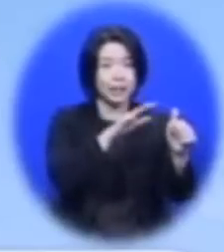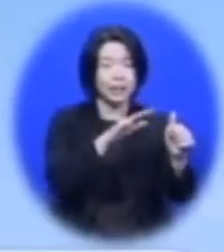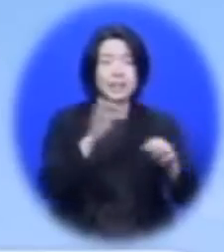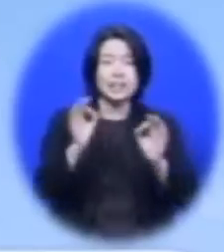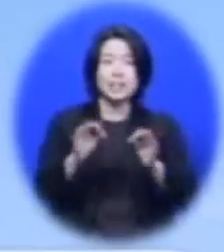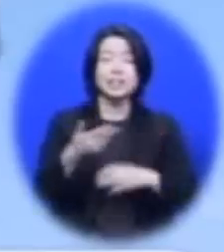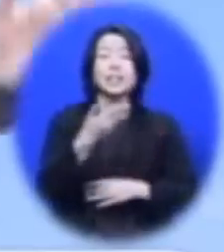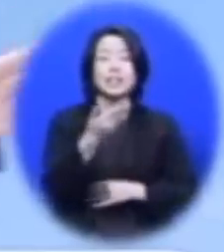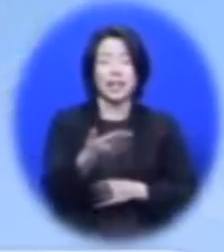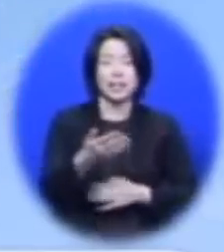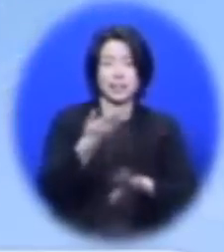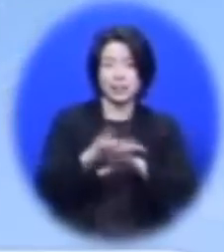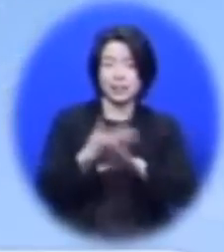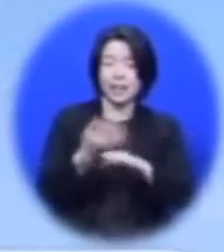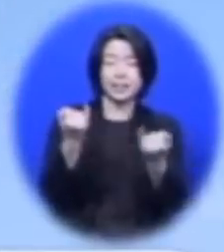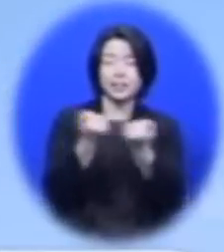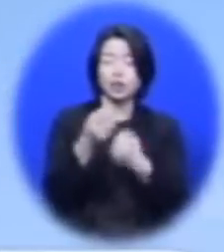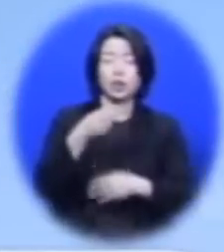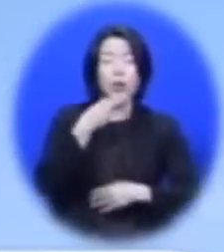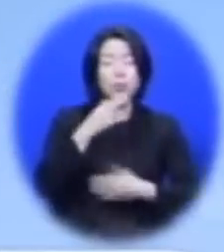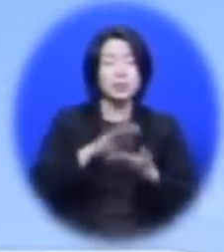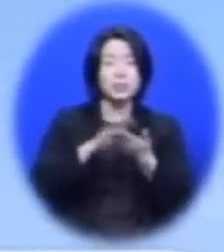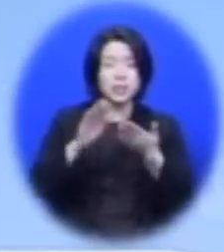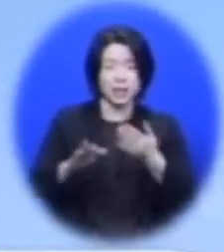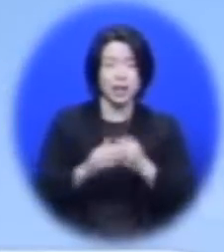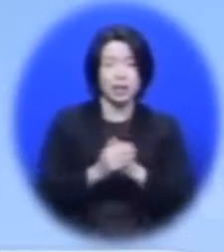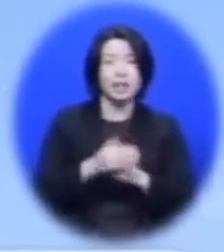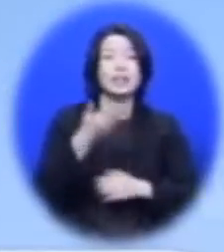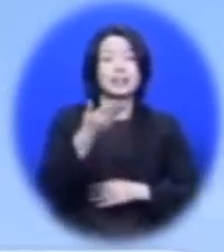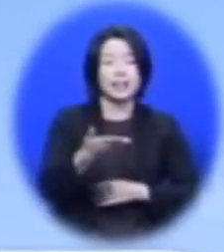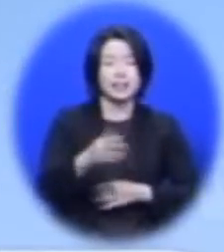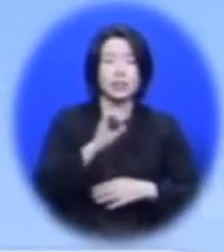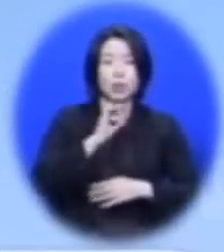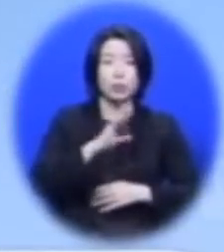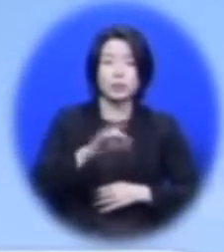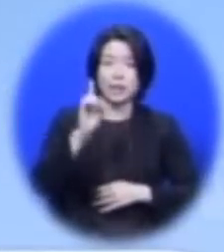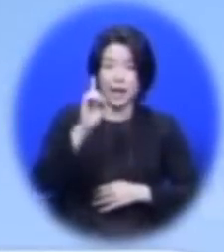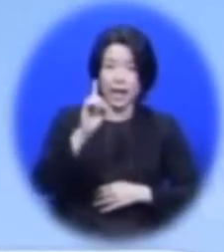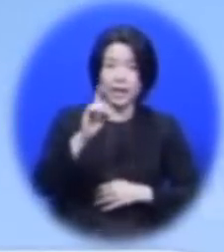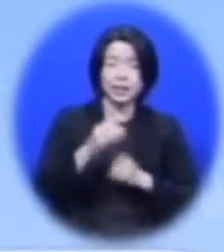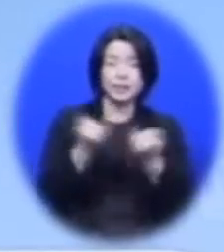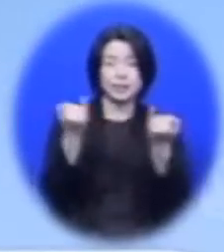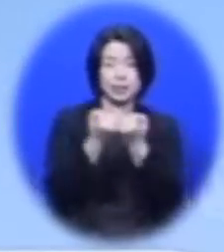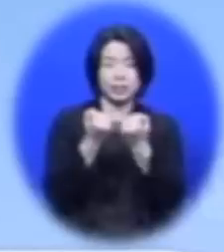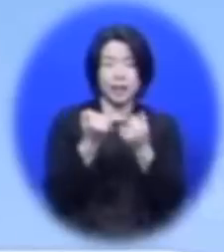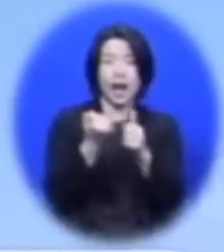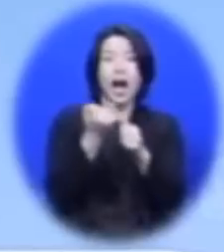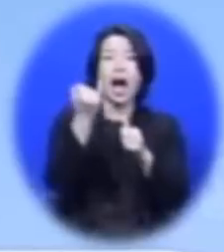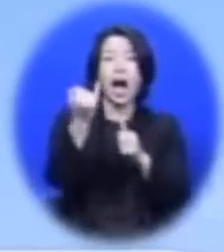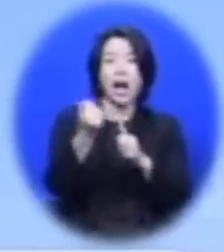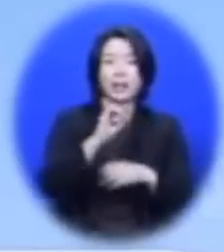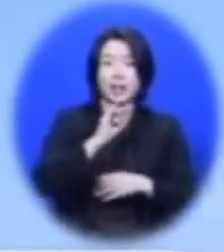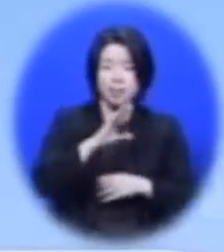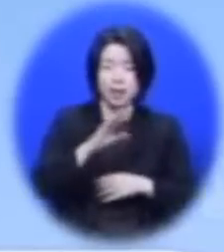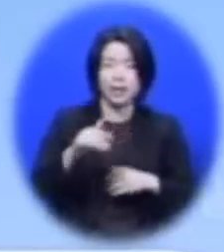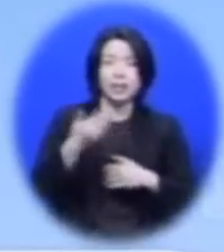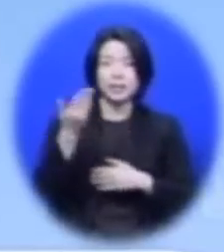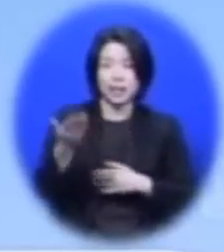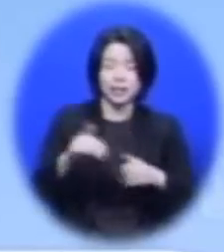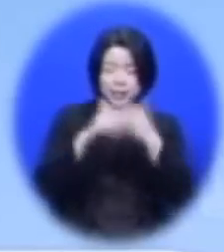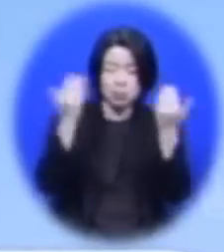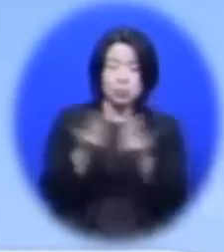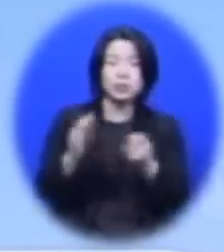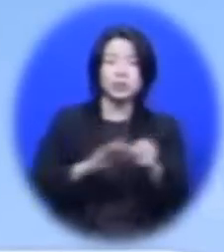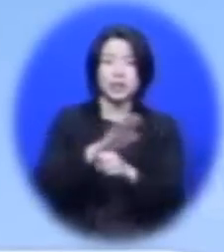당신에게는 다른 여자란 없습니다. 당신은 오직 한 여자 아내에게만 당신의 모든 사랑을